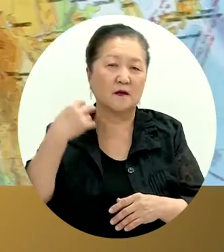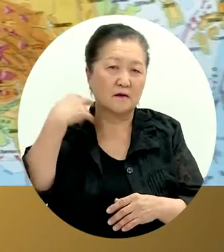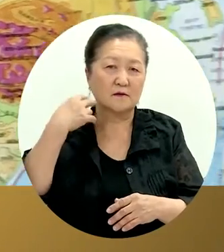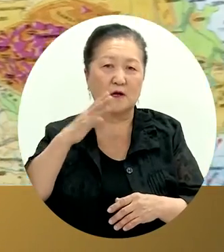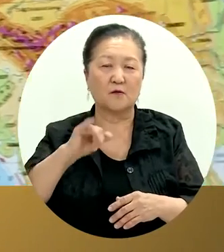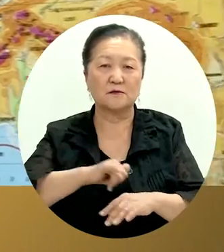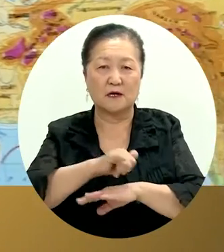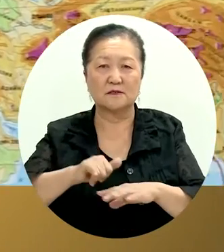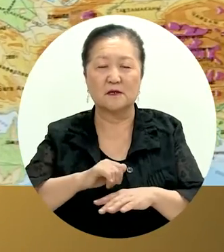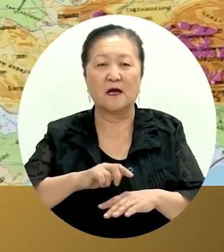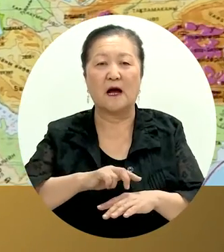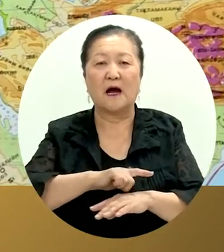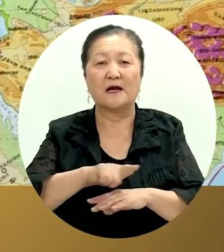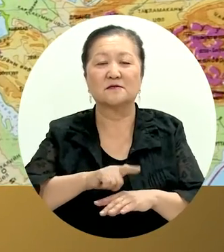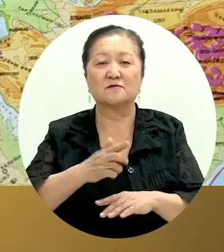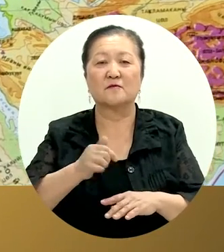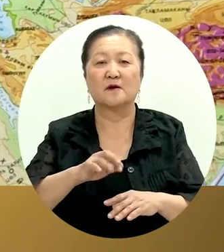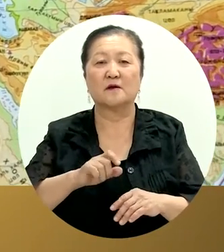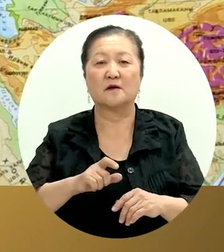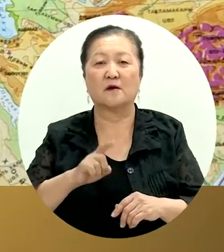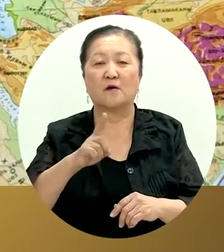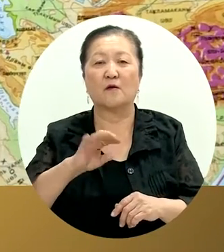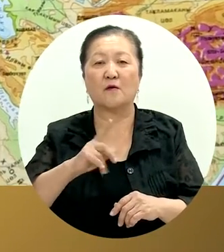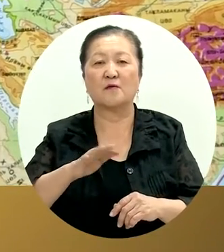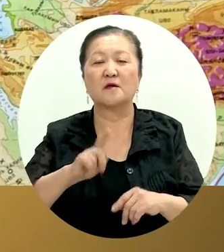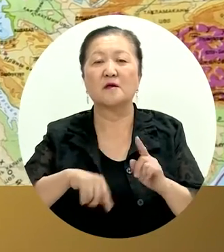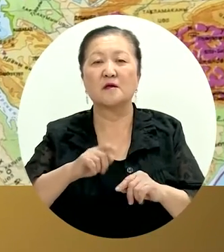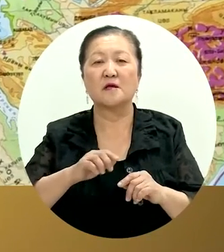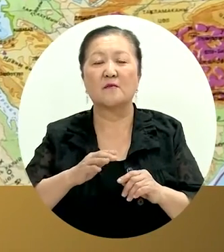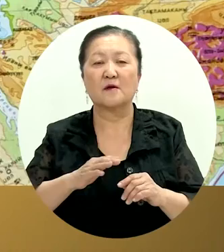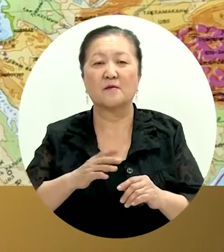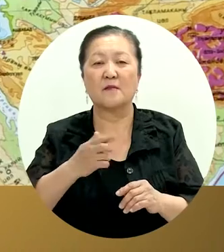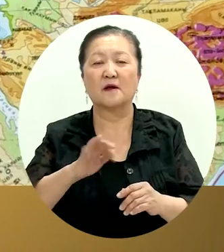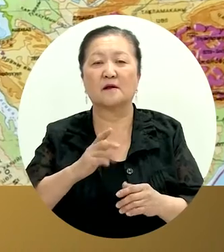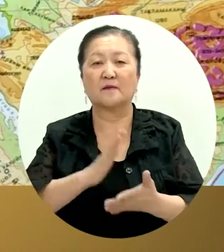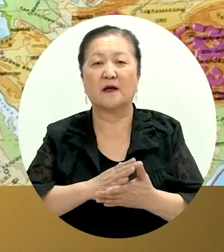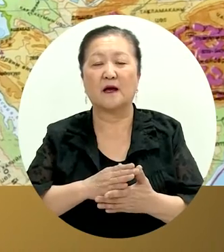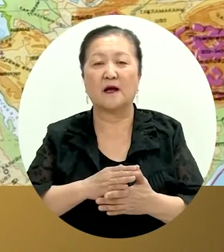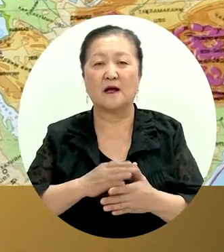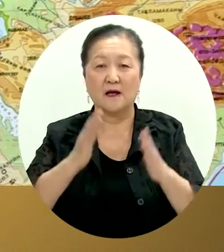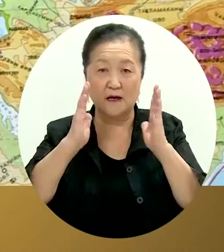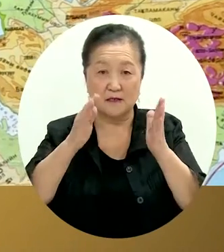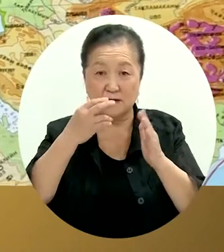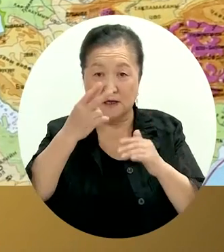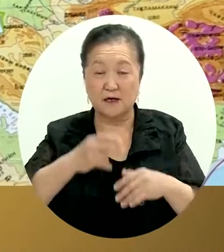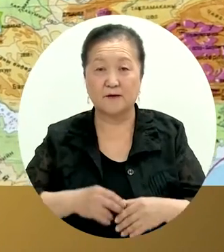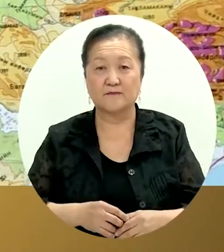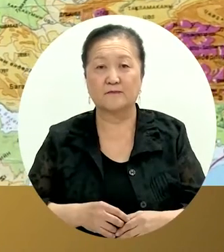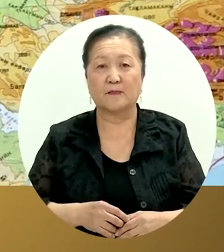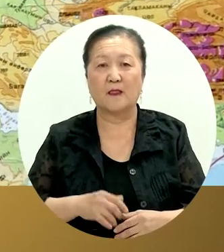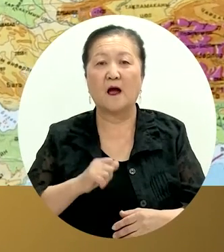Британь улс энд байна. Газар зүүн байрлалтай хувьд яг ямар байрлалт байгаад байгаа та ажиглаж хараарай. За